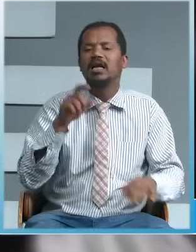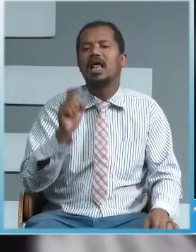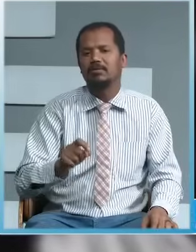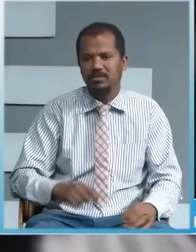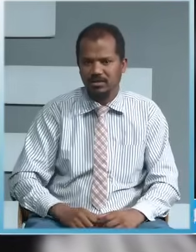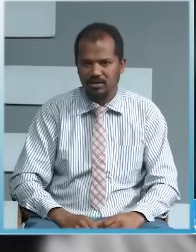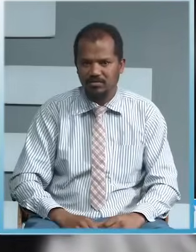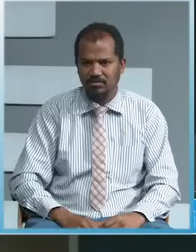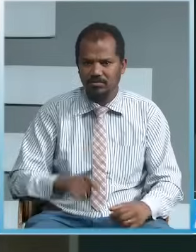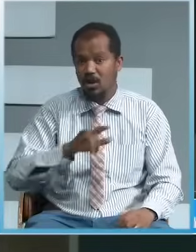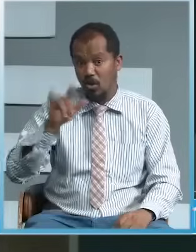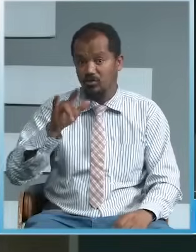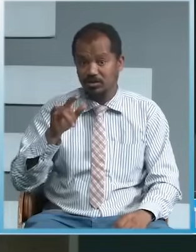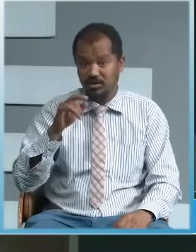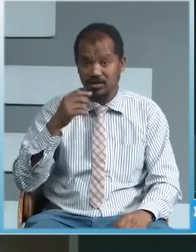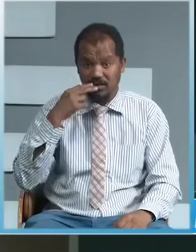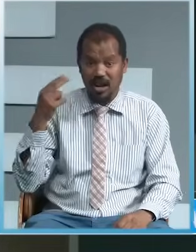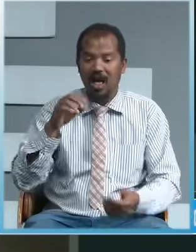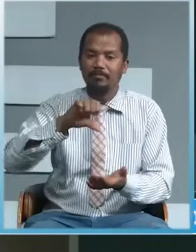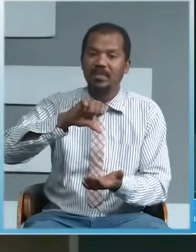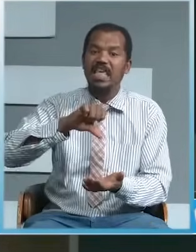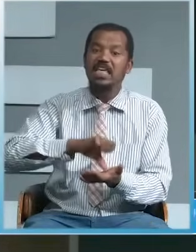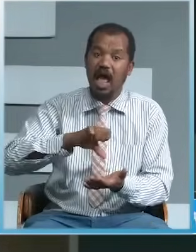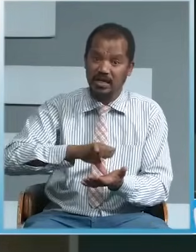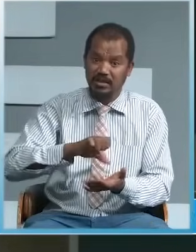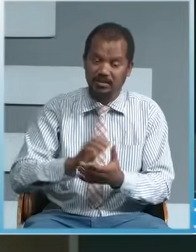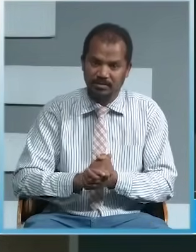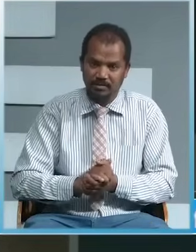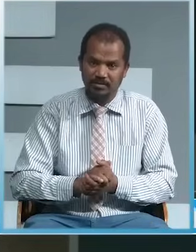ማድረግ አለብን ያው ጽዜና ኢራን